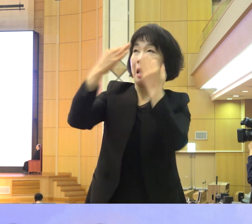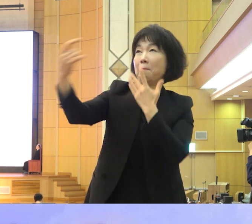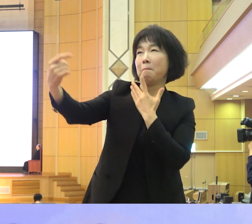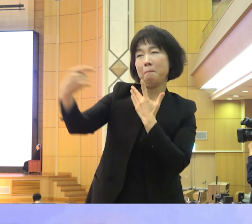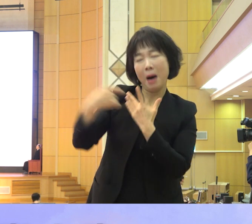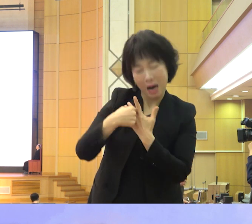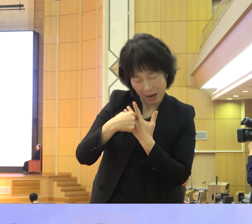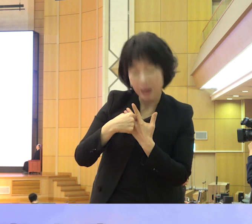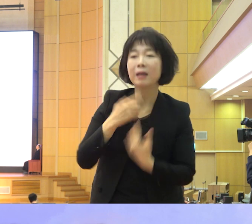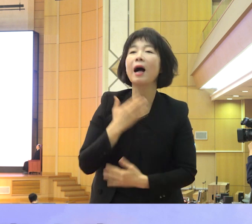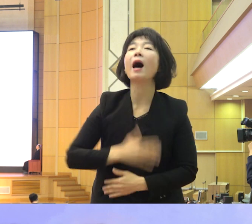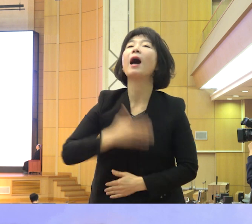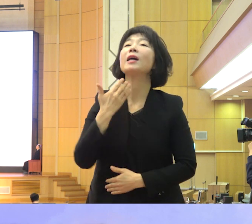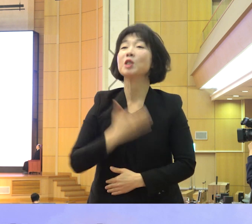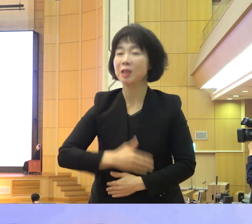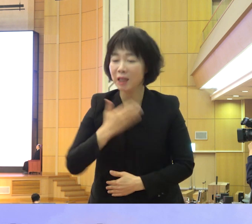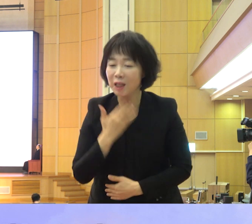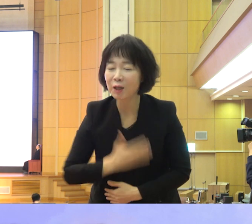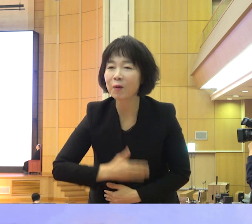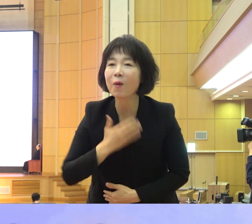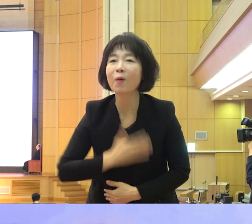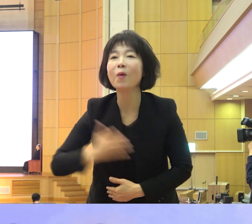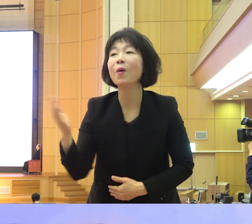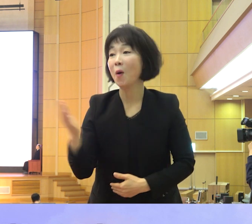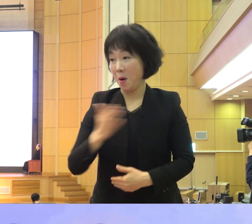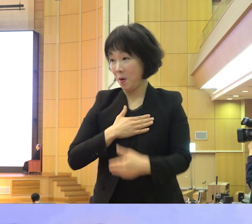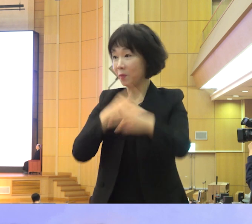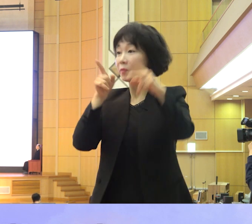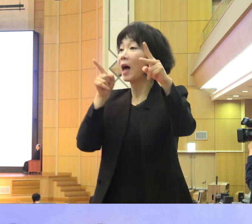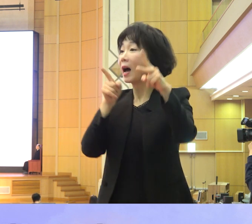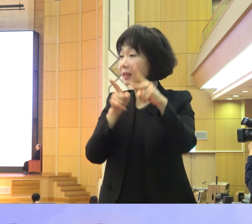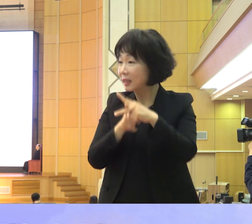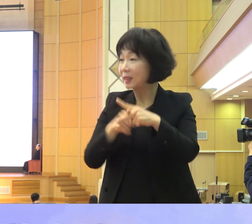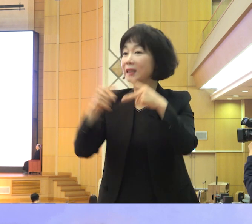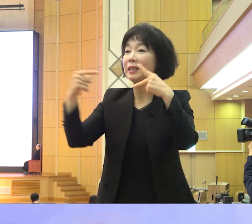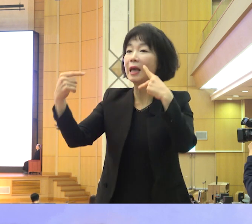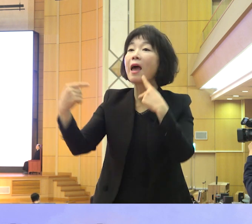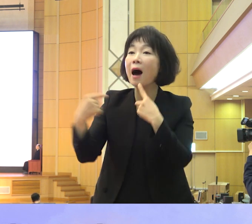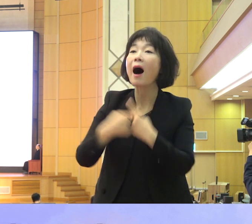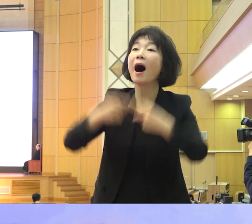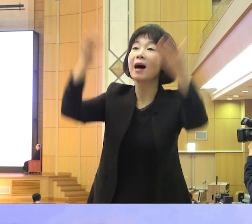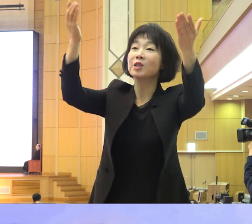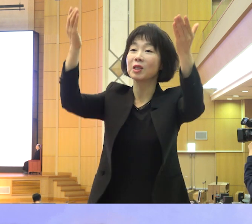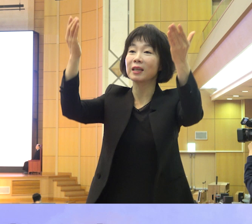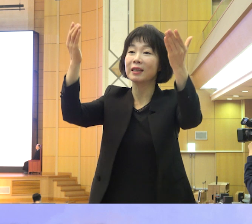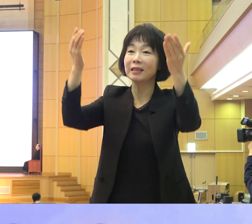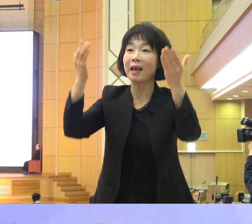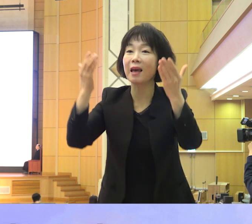만지시네. 나를 아시고 나를